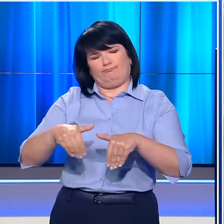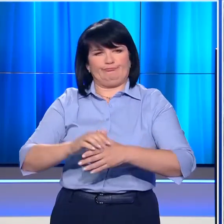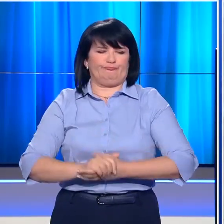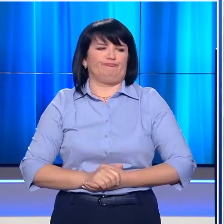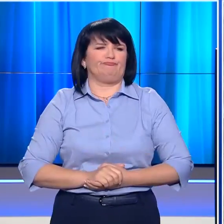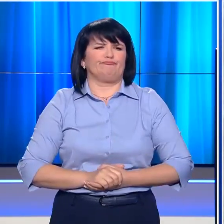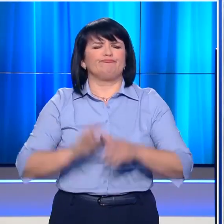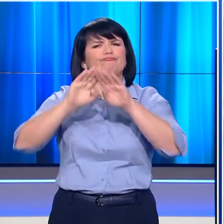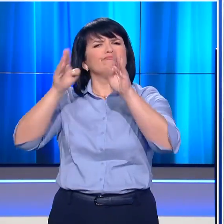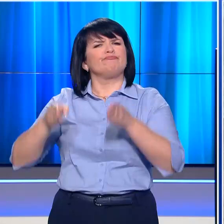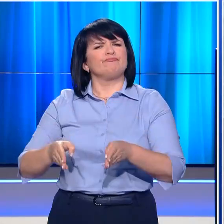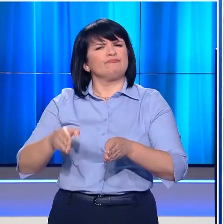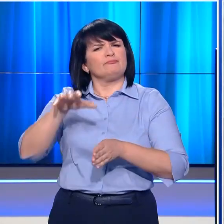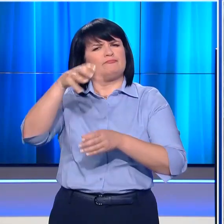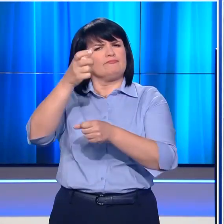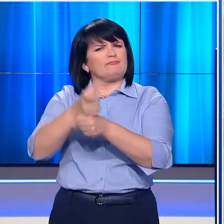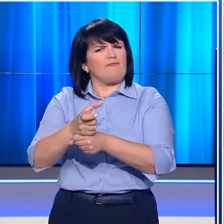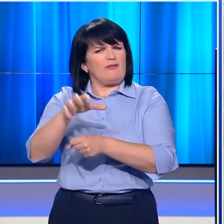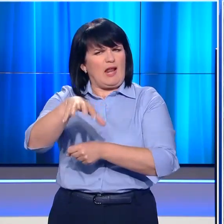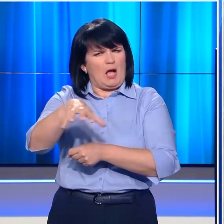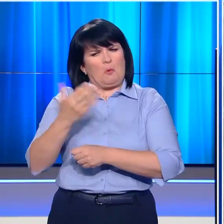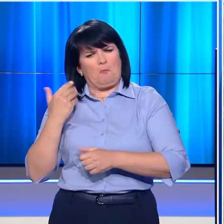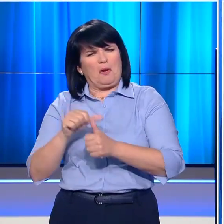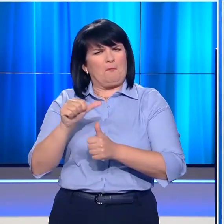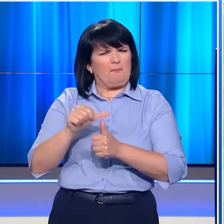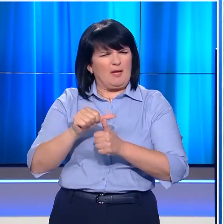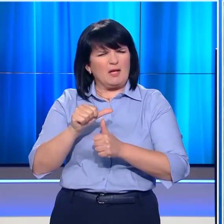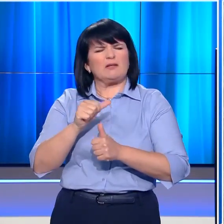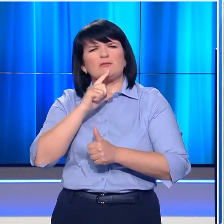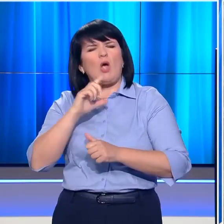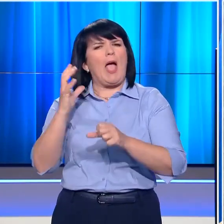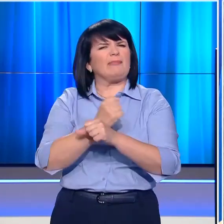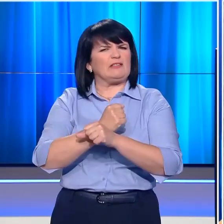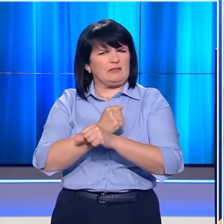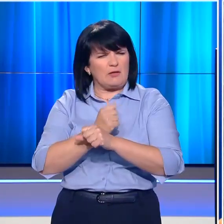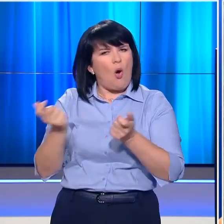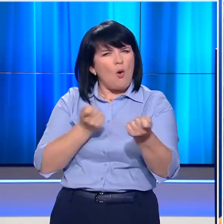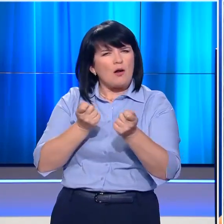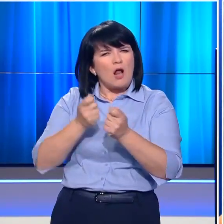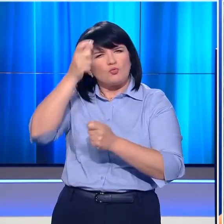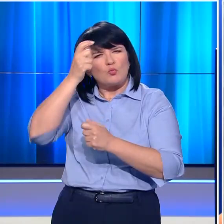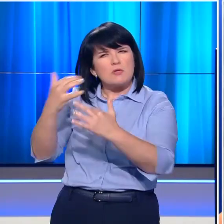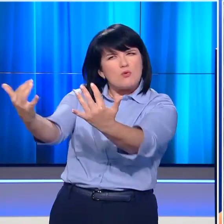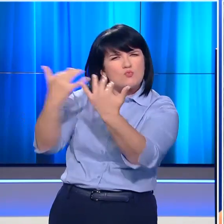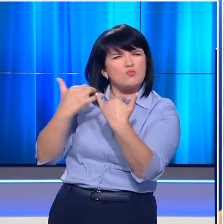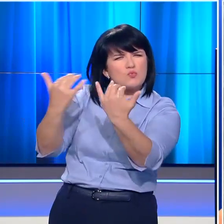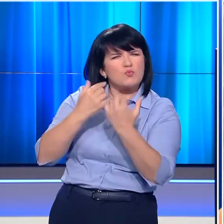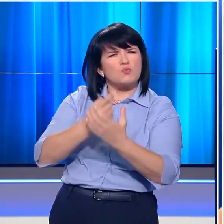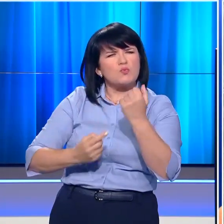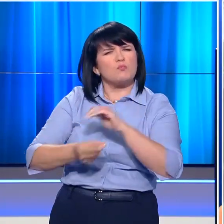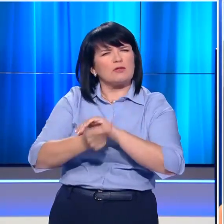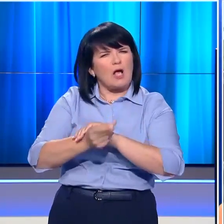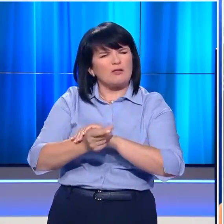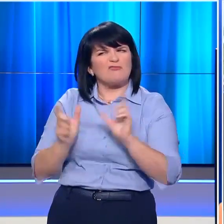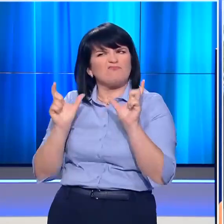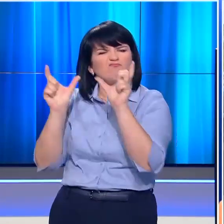Το φυλάκιο 1 στις Καστανιές του Εύρου, που πριν από μερικούς μήνες οι ελληνικές αρχές απέκρουσαν με επιτυχία την οργανωμένη από την Άγκυρα προσπάθεια χιλιάδων προσφύγων και μεταναστών